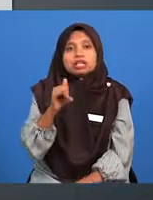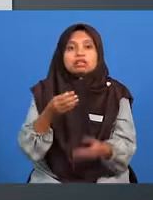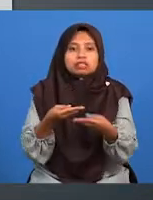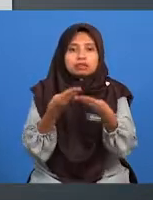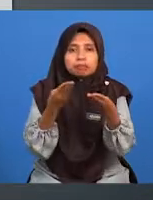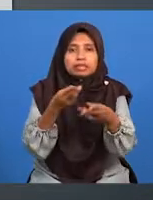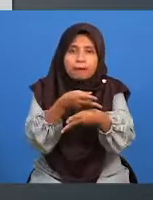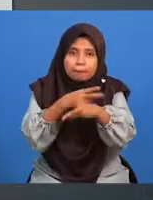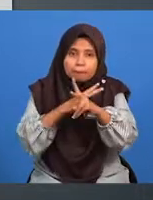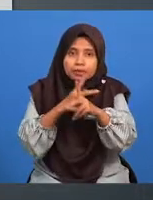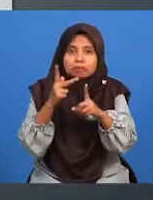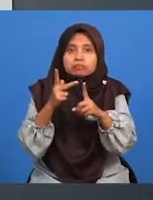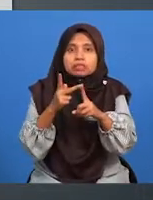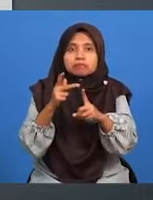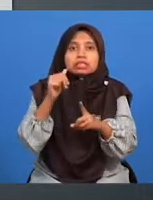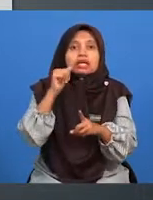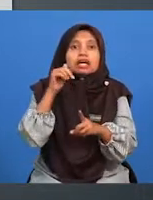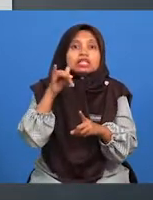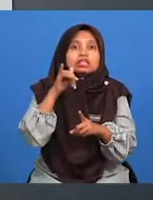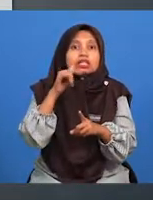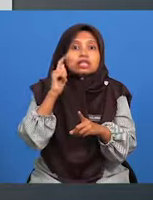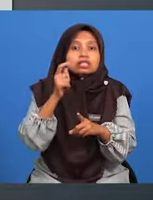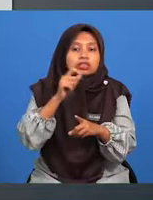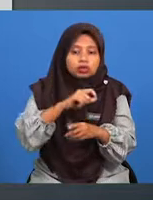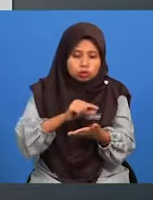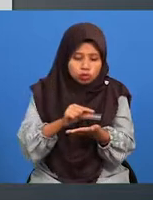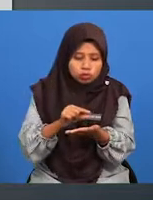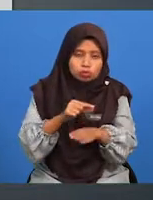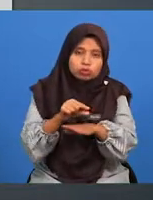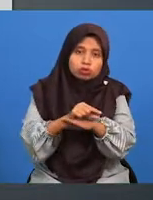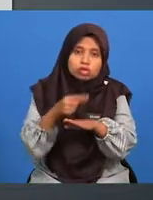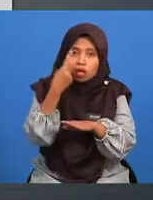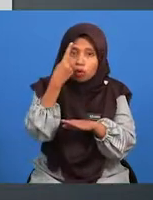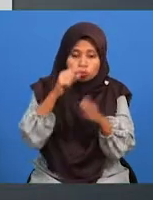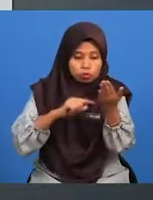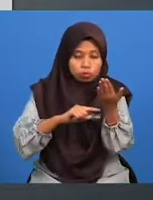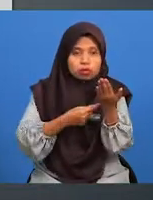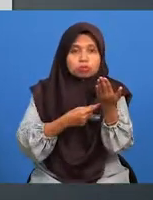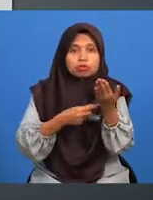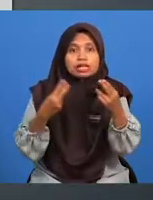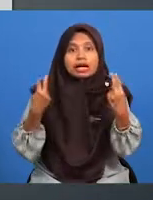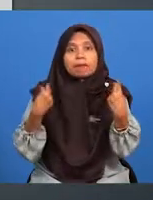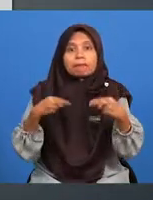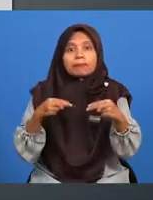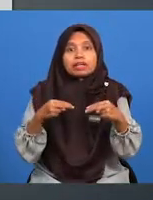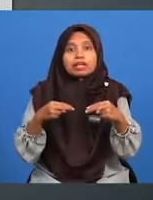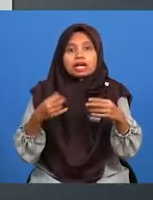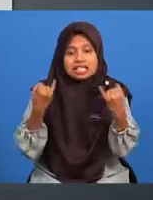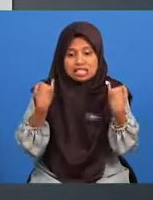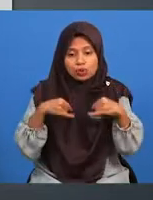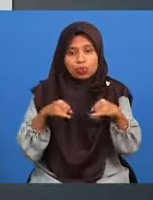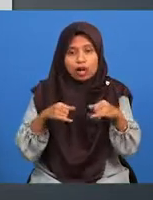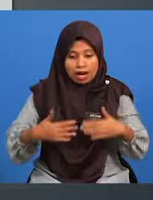yang diberi pinjam kepada Aisyah tadi digunakan untuk memulakan perniagaan menjual